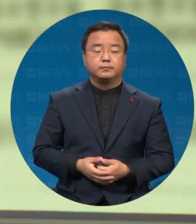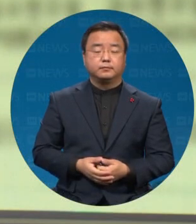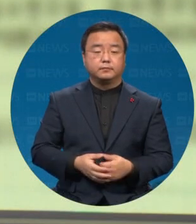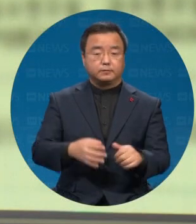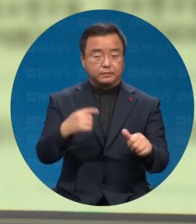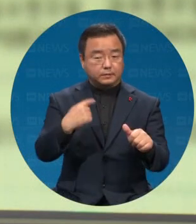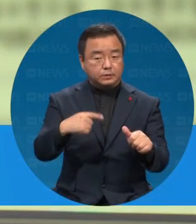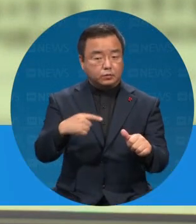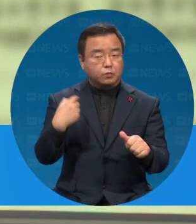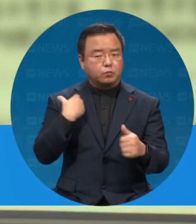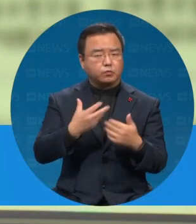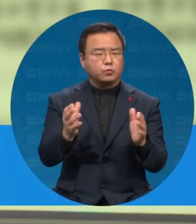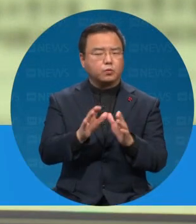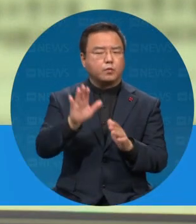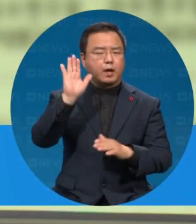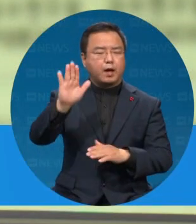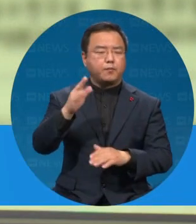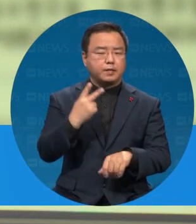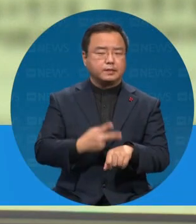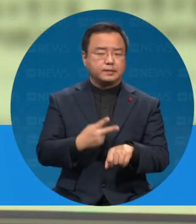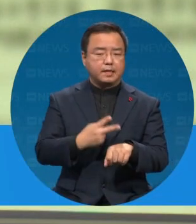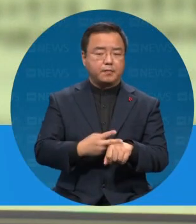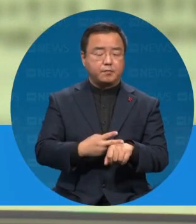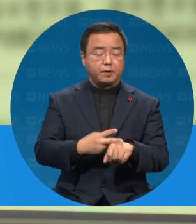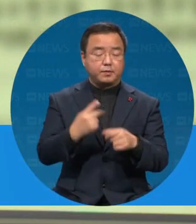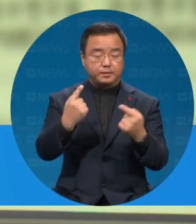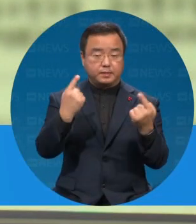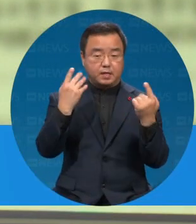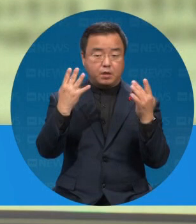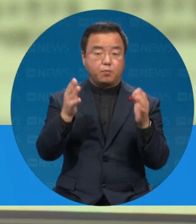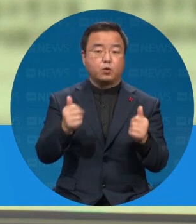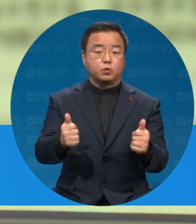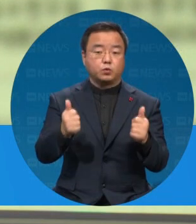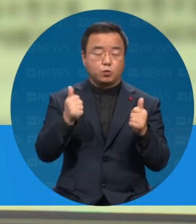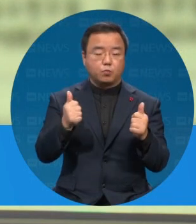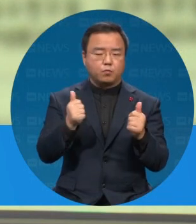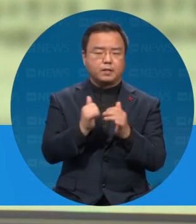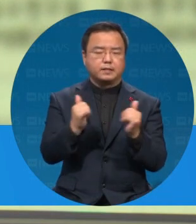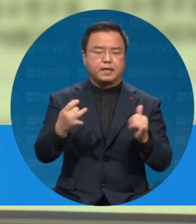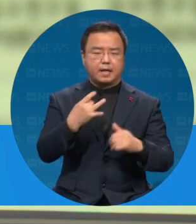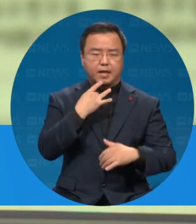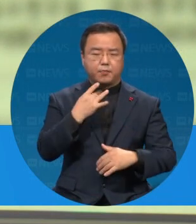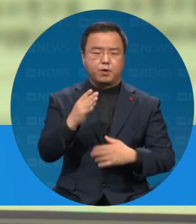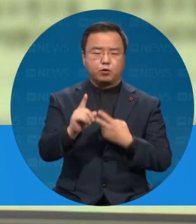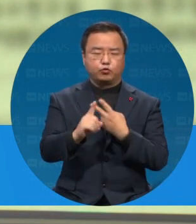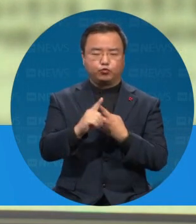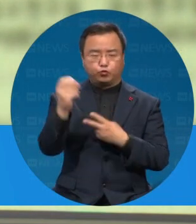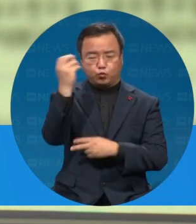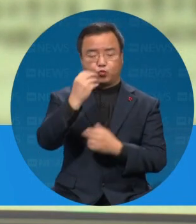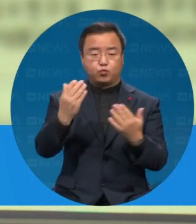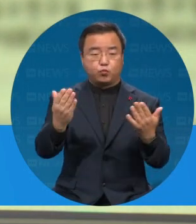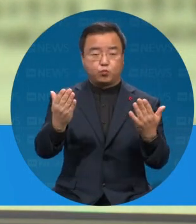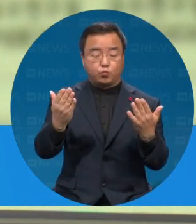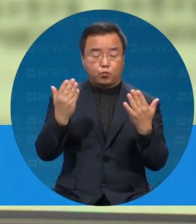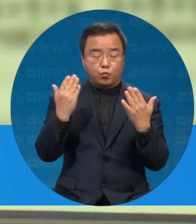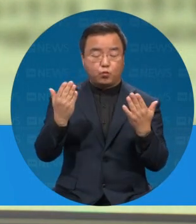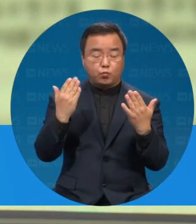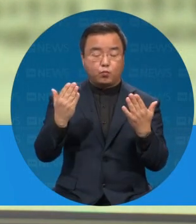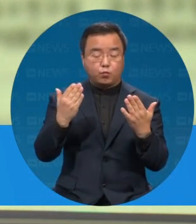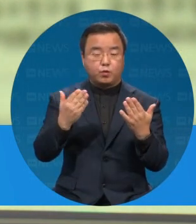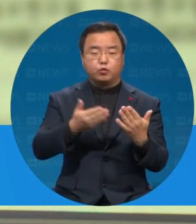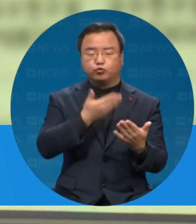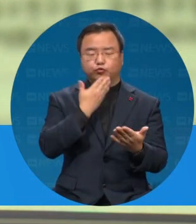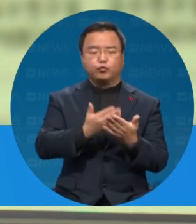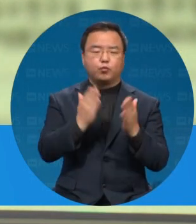교육부가 앞으로 사범대를 졸업한 학생들만 중 고등학교에서 주요 과목을 가르칠 수 있게 체제를 바꿉니다